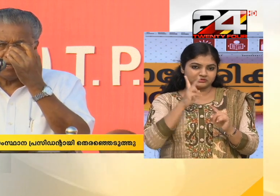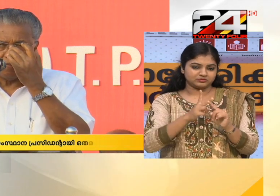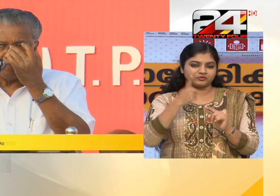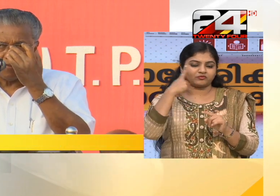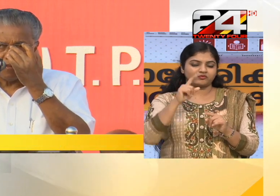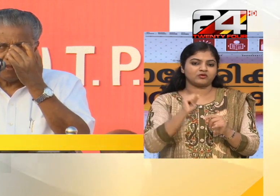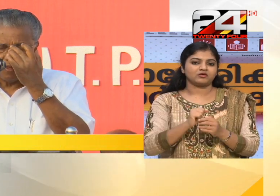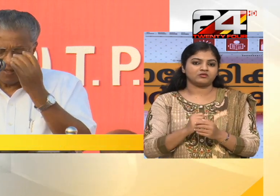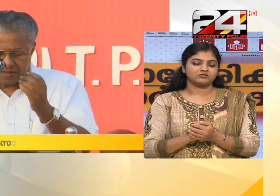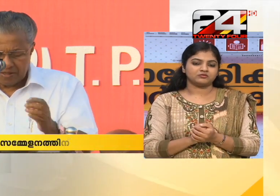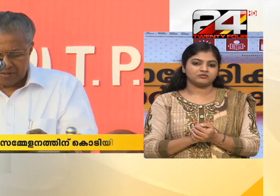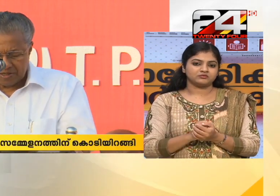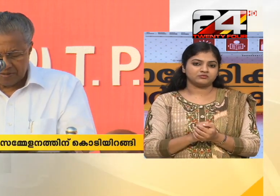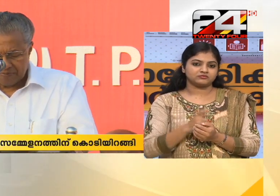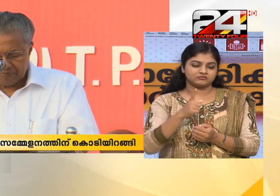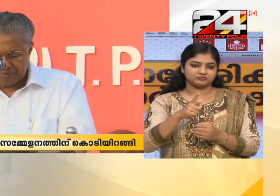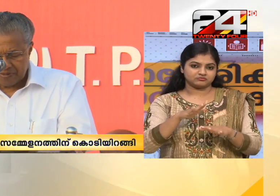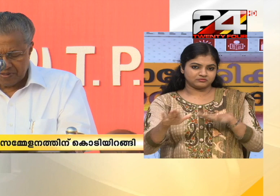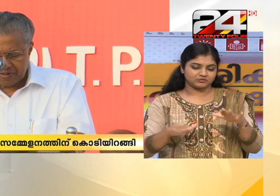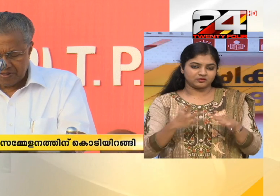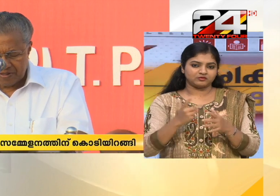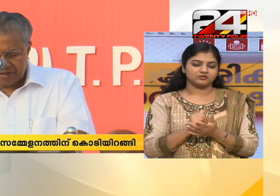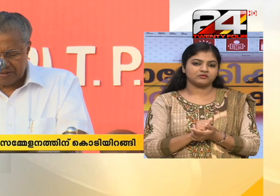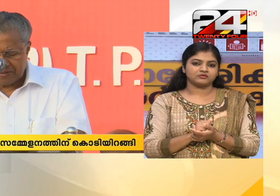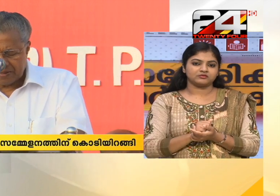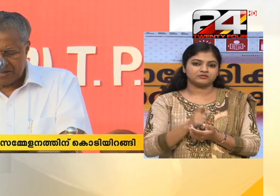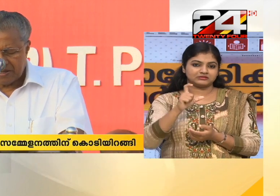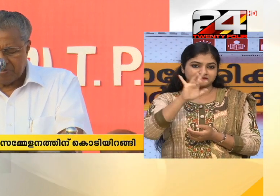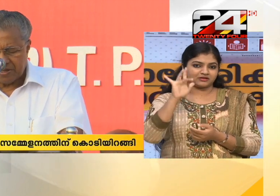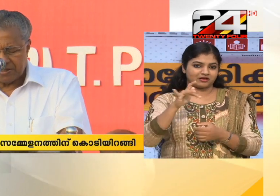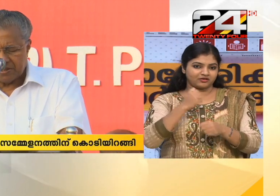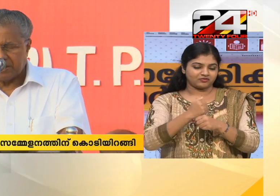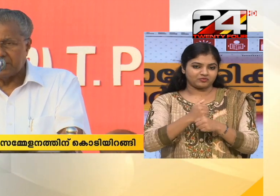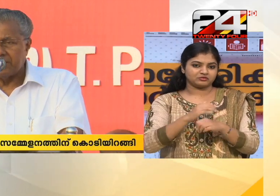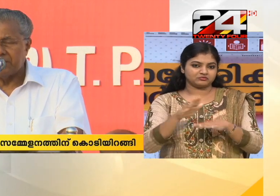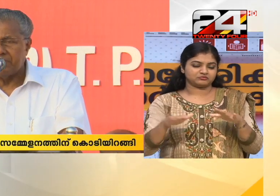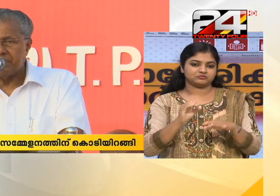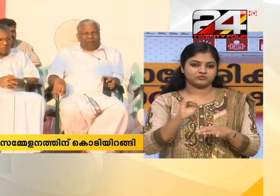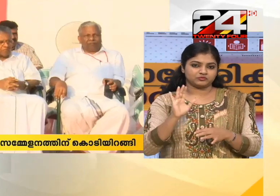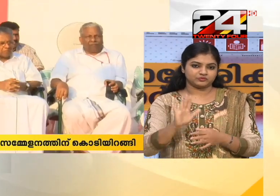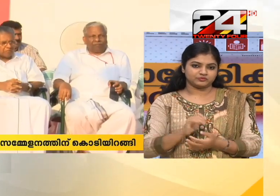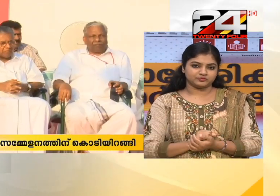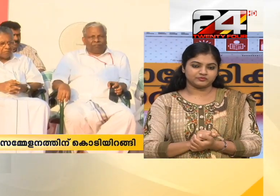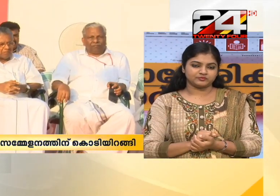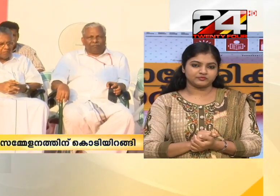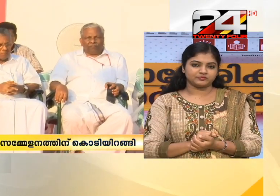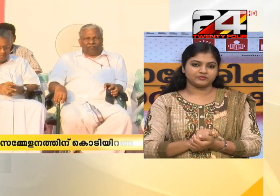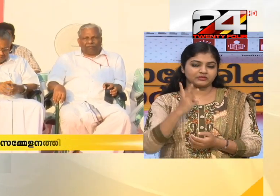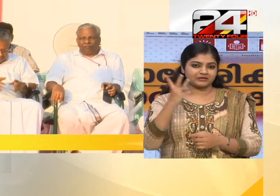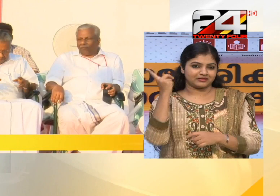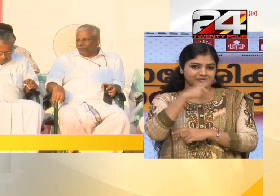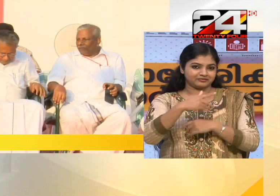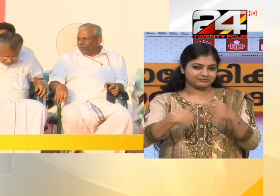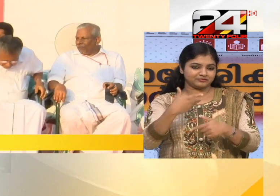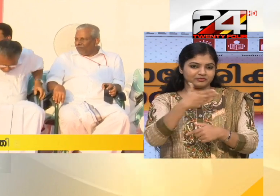ഫലപ്രദമായ ഇടപെടൽ കേന്ദ്ര സർക്കാരിന്റെ ഭാഗത്തുണ്ടാകുന്നു. 3 ദിവസം നീണ്ടുനിന്ന